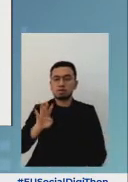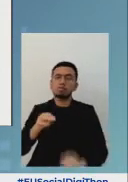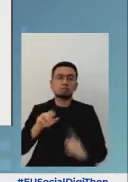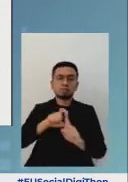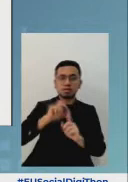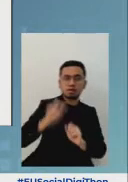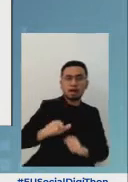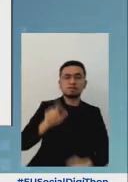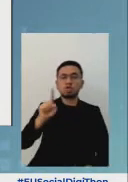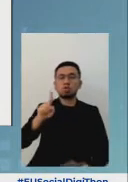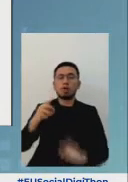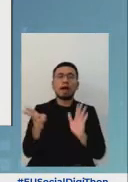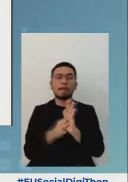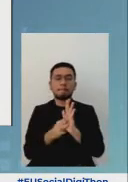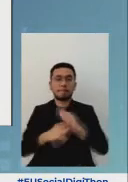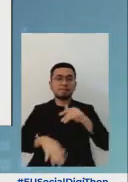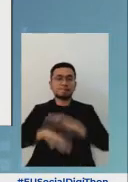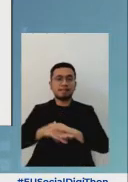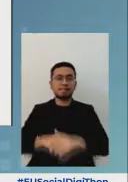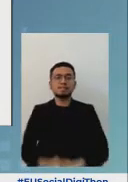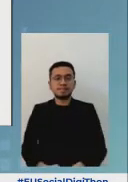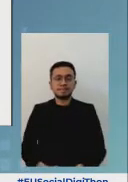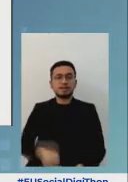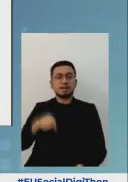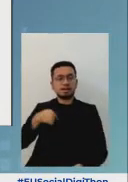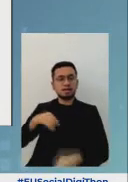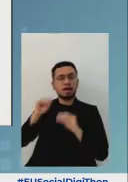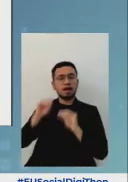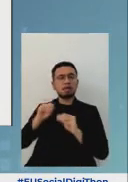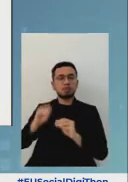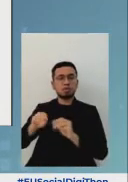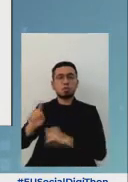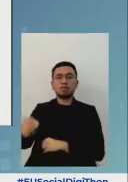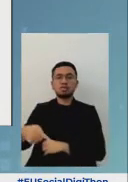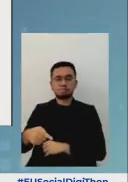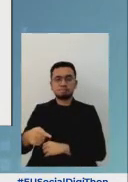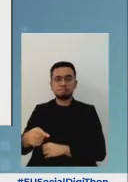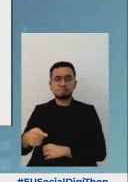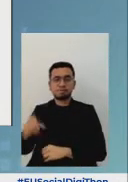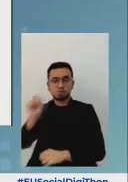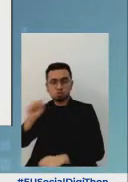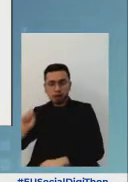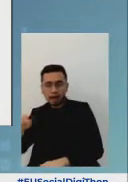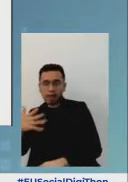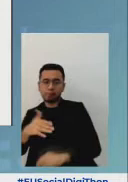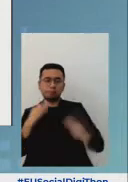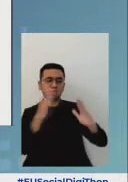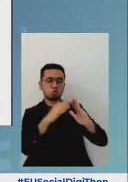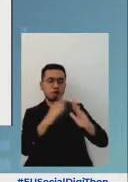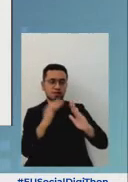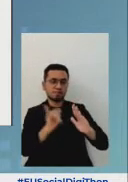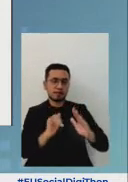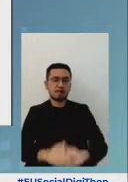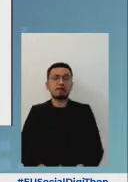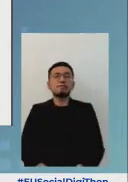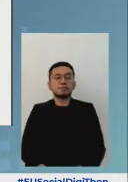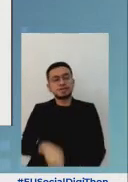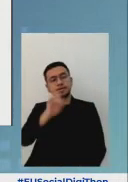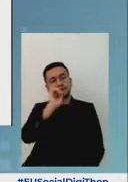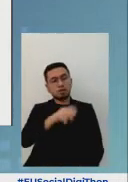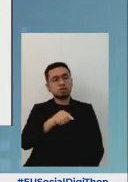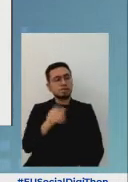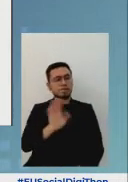kita ajarkan kepada anak-anak di sekolah, di rumah juga, ya, bahwa nah, hati-hati ya, kamu jangan sampai kena undang-undang